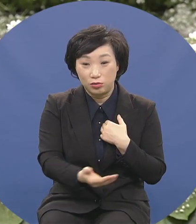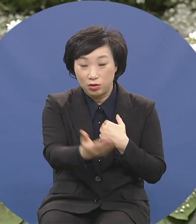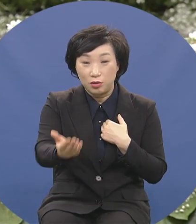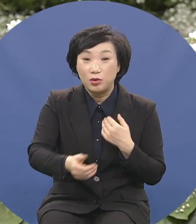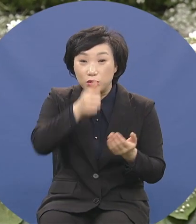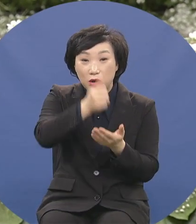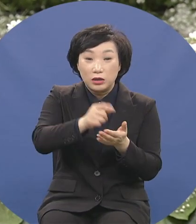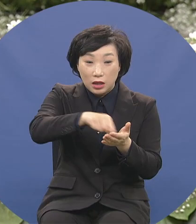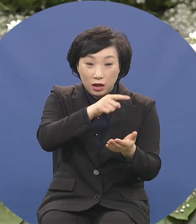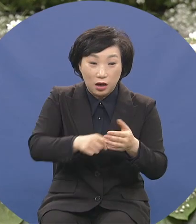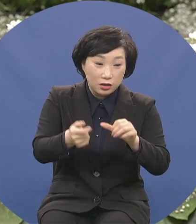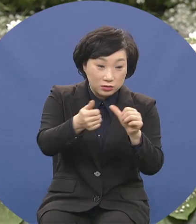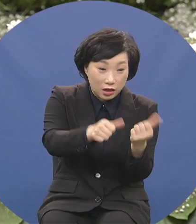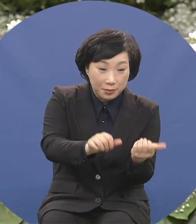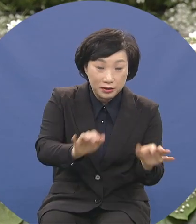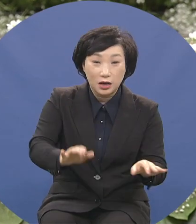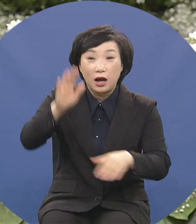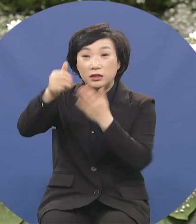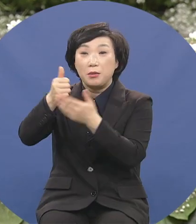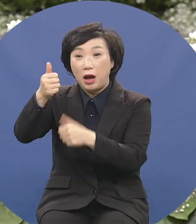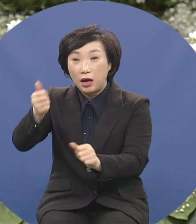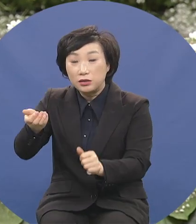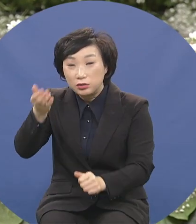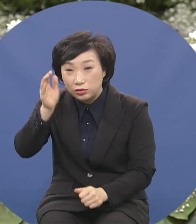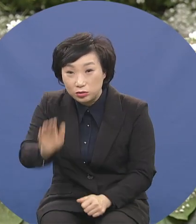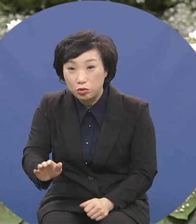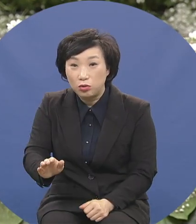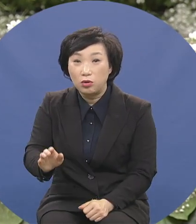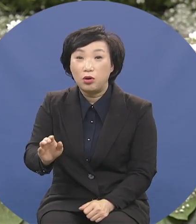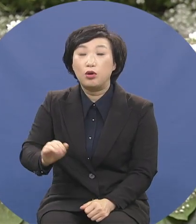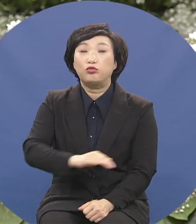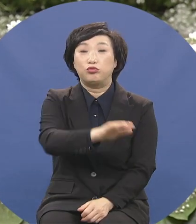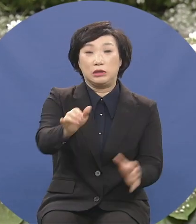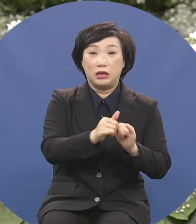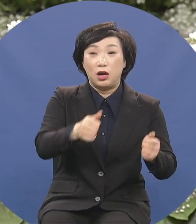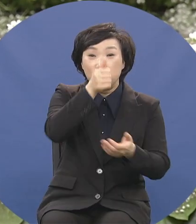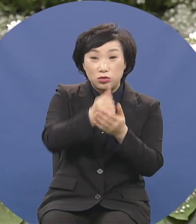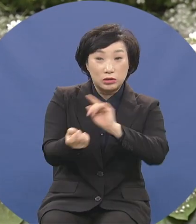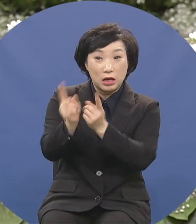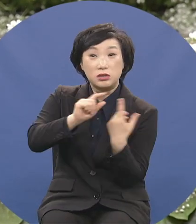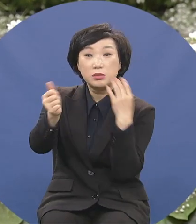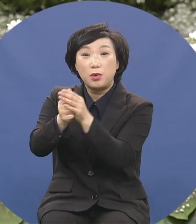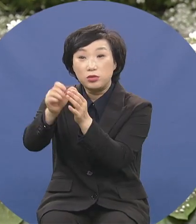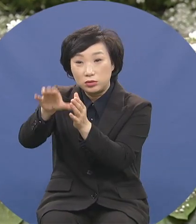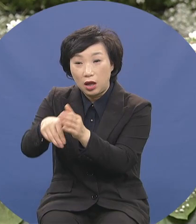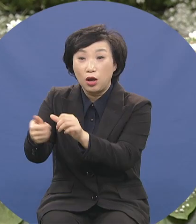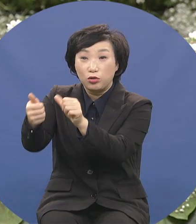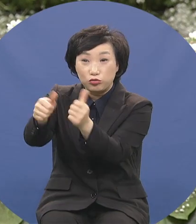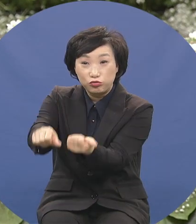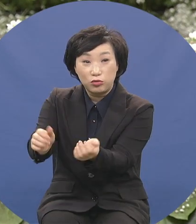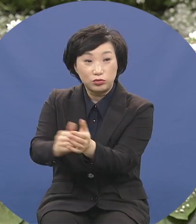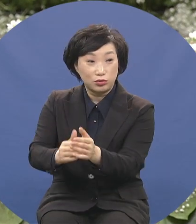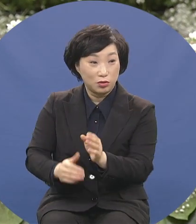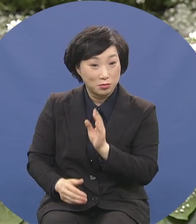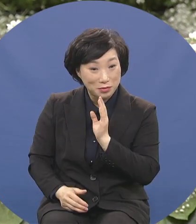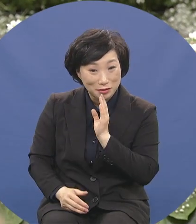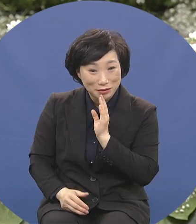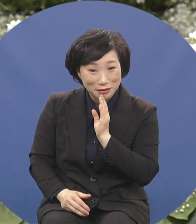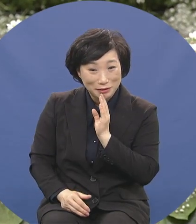죄값은 사망이라여 하나님의 아들이라도 우리 죄를 짊어지고